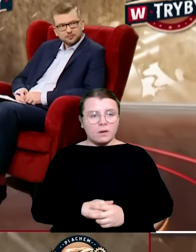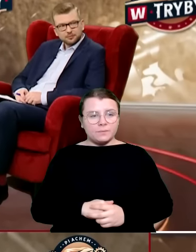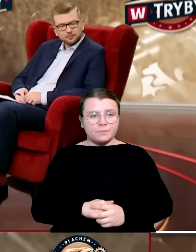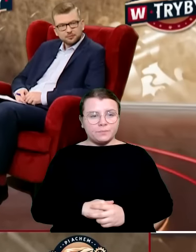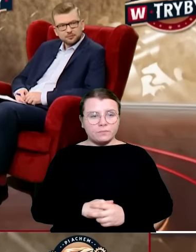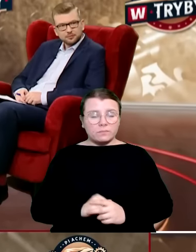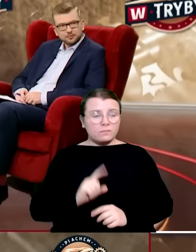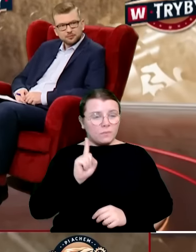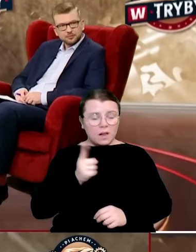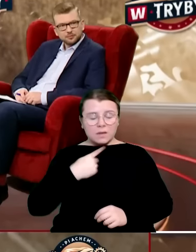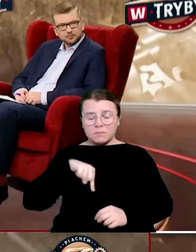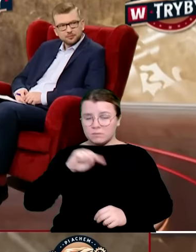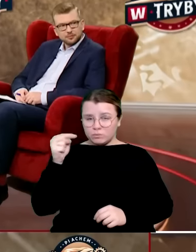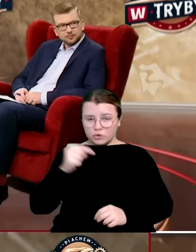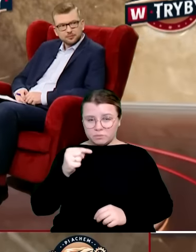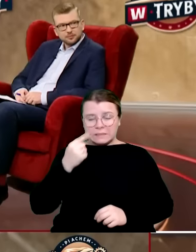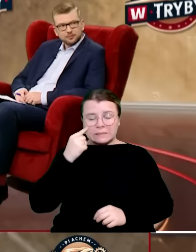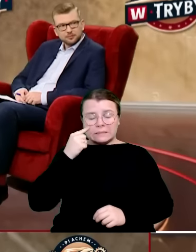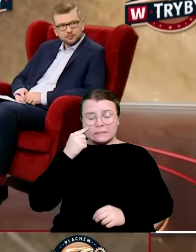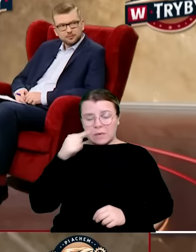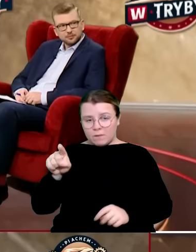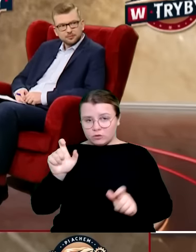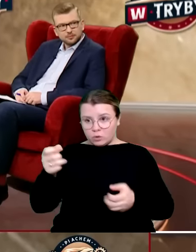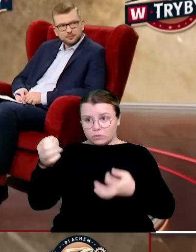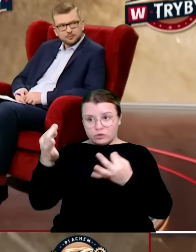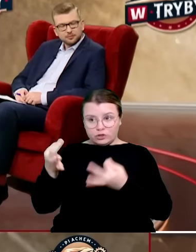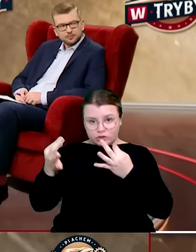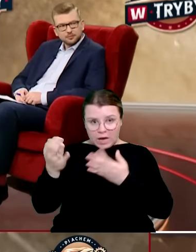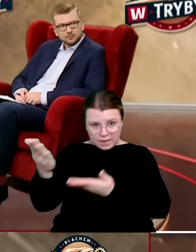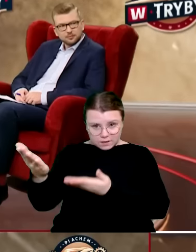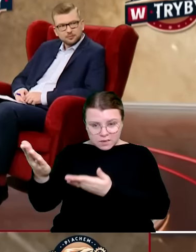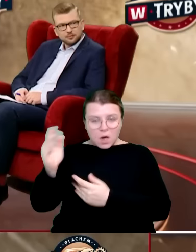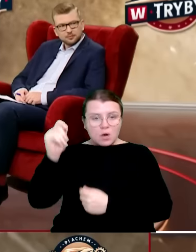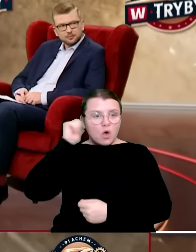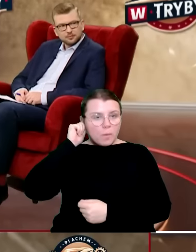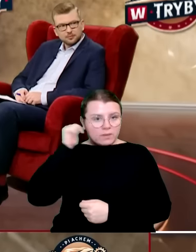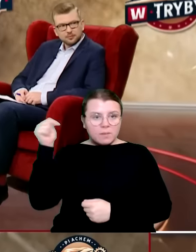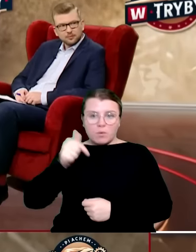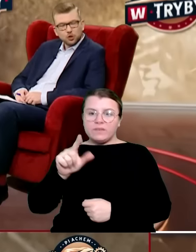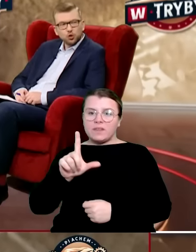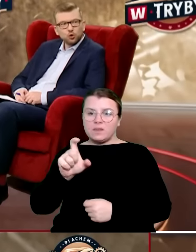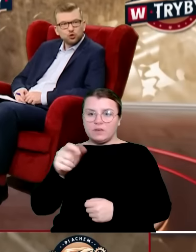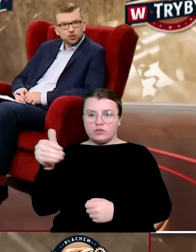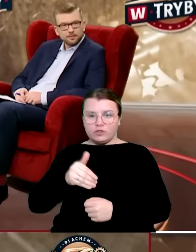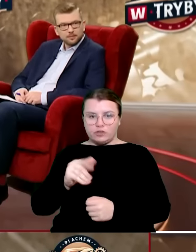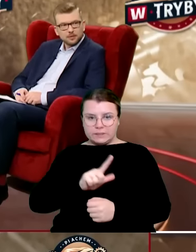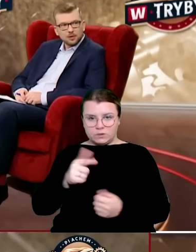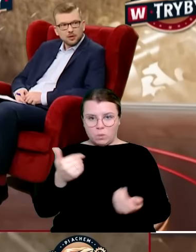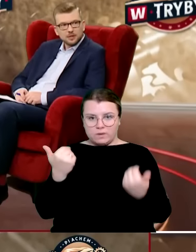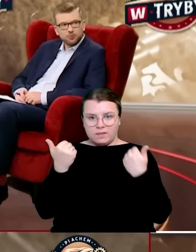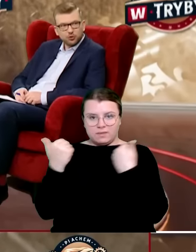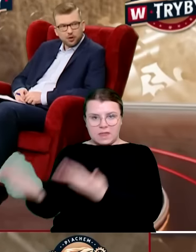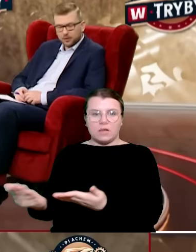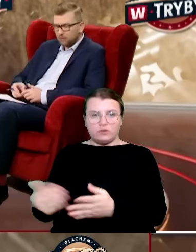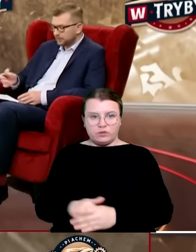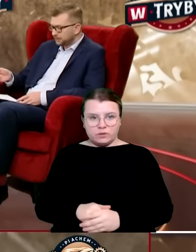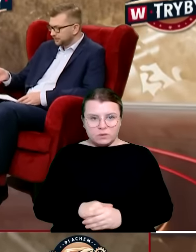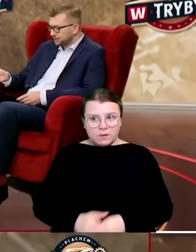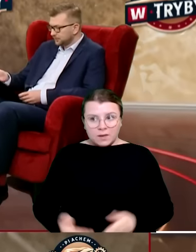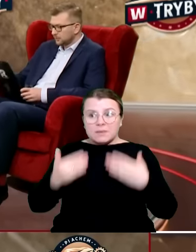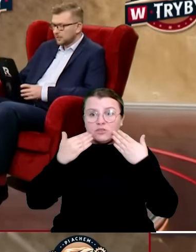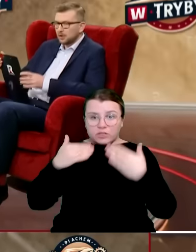zdroworozsądkowo spójrzcie na to. Czyli dzisiaj ta kobieta powinna dostać co najmniej 200 000 zł na to, żeby już dzisiaj mogła ruszyć z budową tego